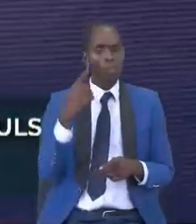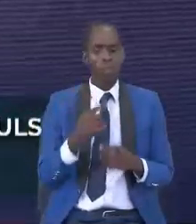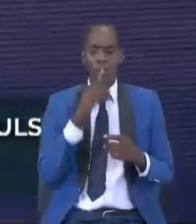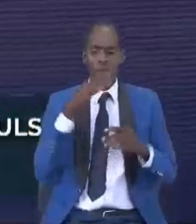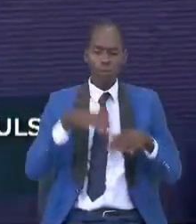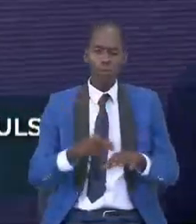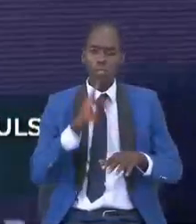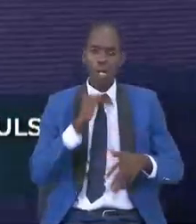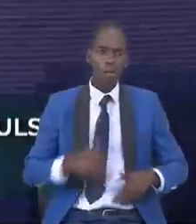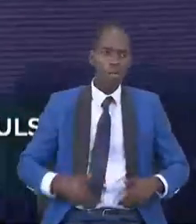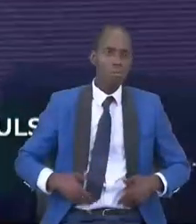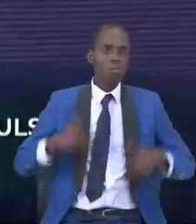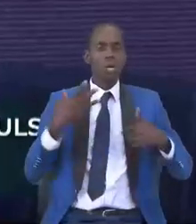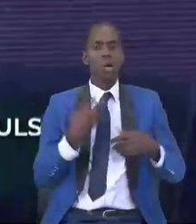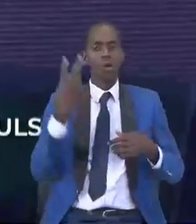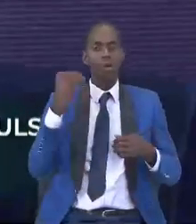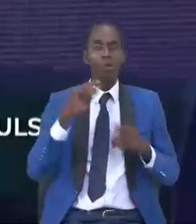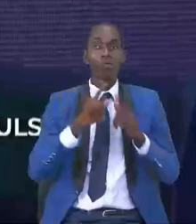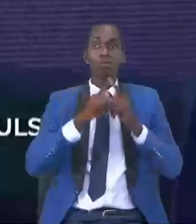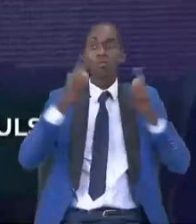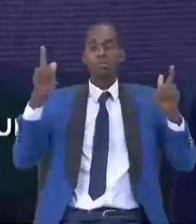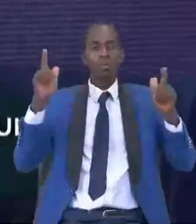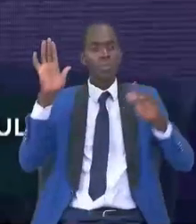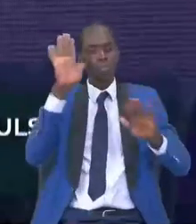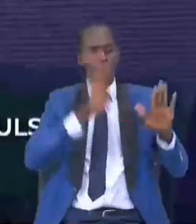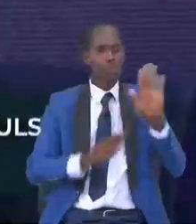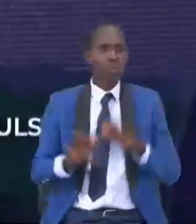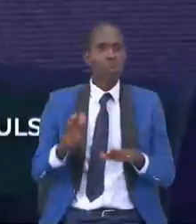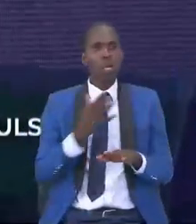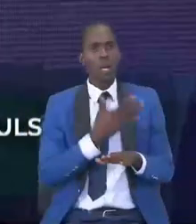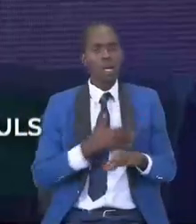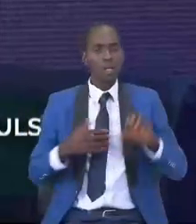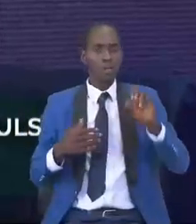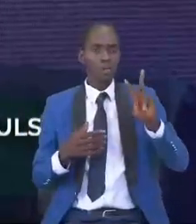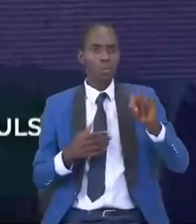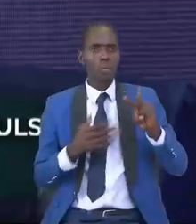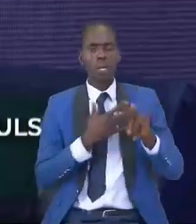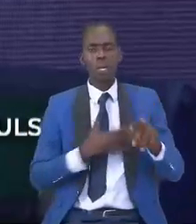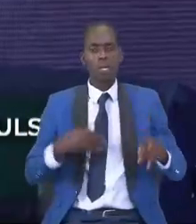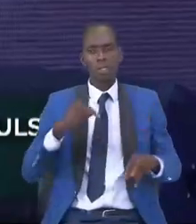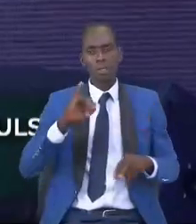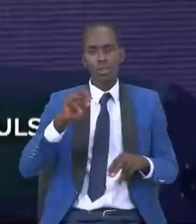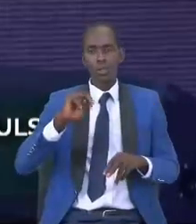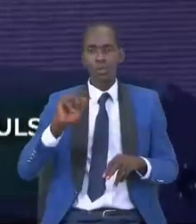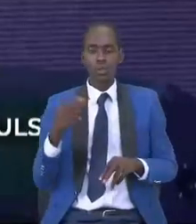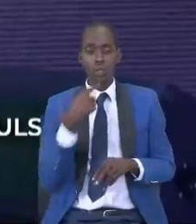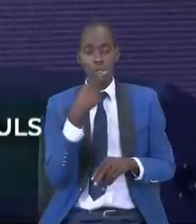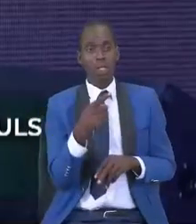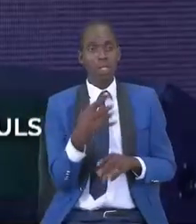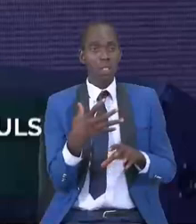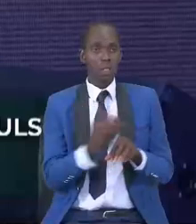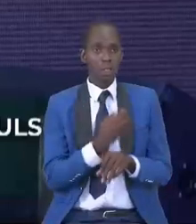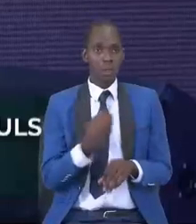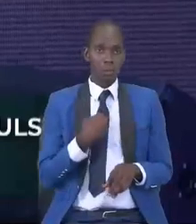verset 12, il leur répondit, promets-moi et jetez-moi dans la mer, et la mer